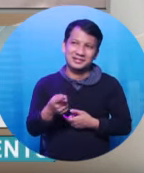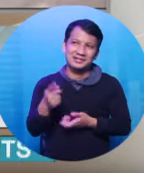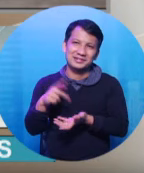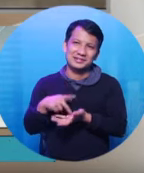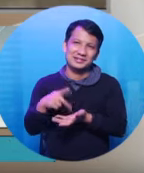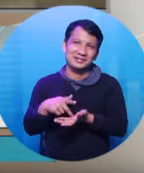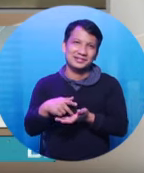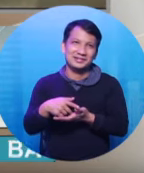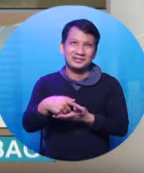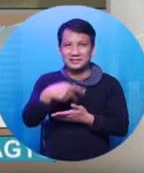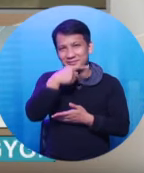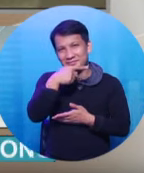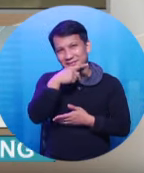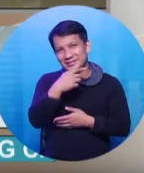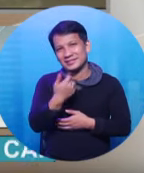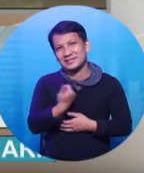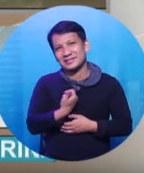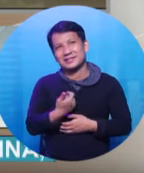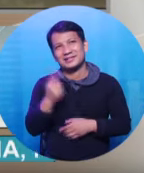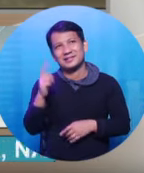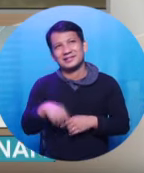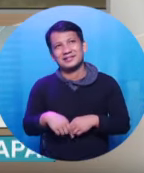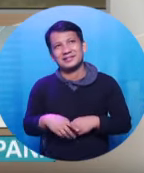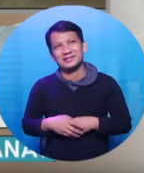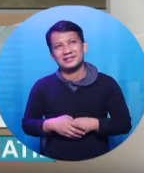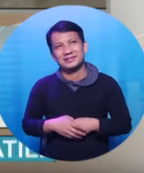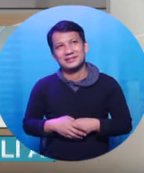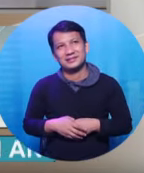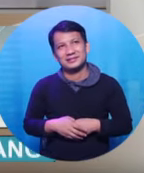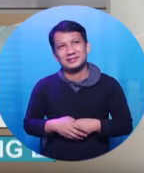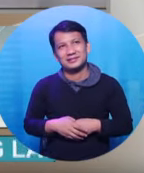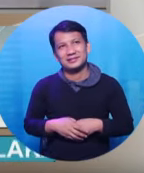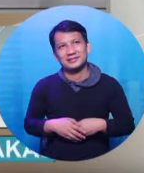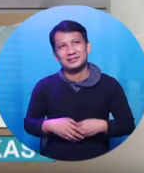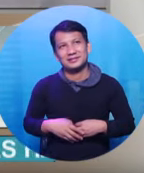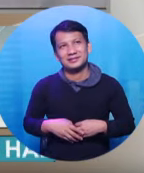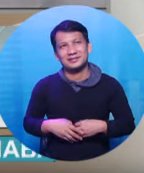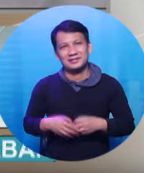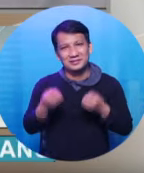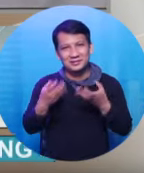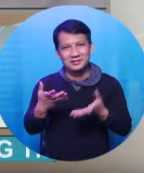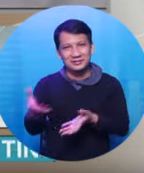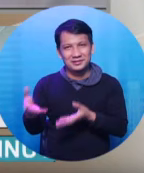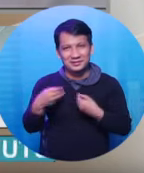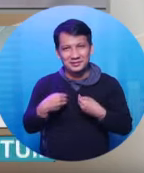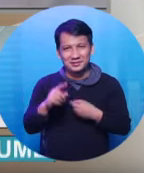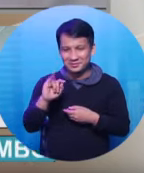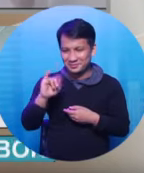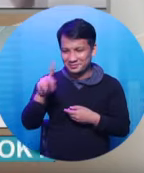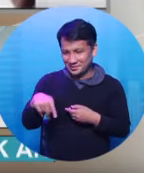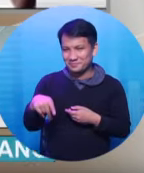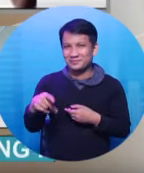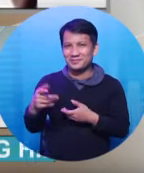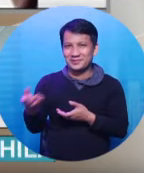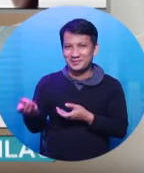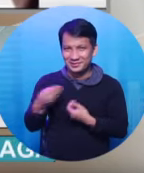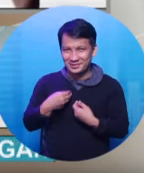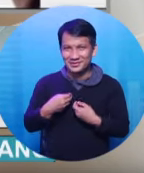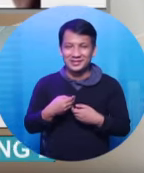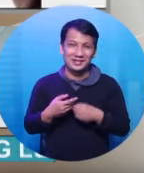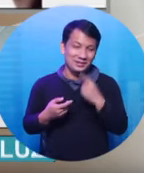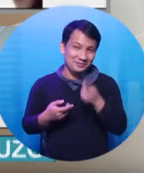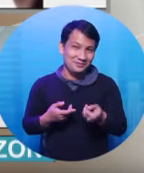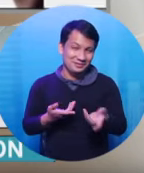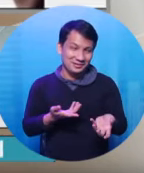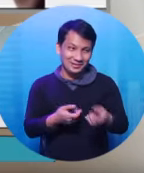natin private yun. Oh, syempre. At syempre, ma'am, marami kang natatanggap na tip, ang lagay. Diba? Yung iba mo